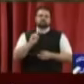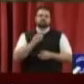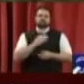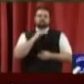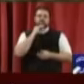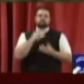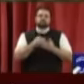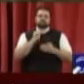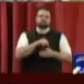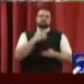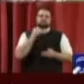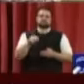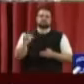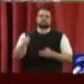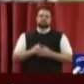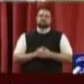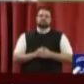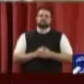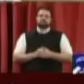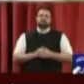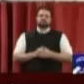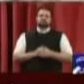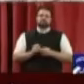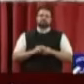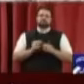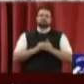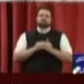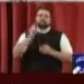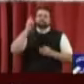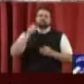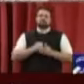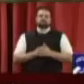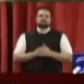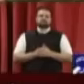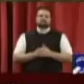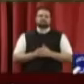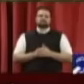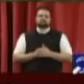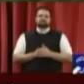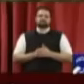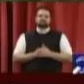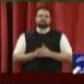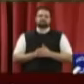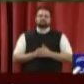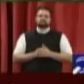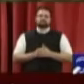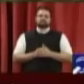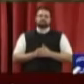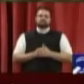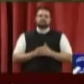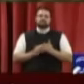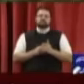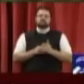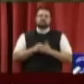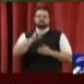El de Păi și cum trebuie să gândească omul care nu are niciun... E găurit buzunarul, nu are niciun spanc. Dar există... Păi atunci se întrebi de ce găurit buzunarul.